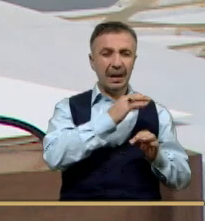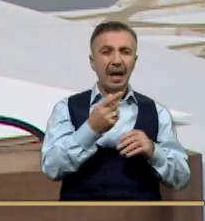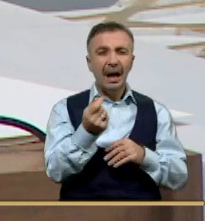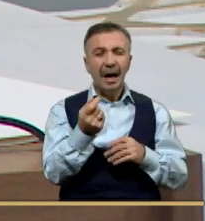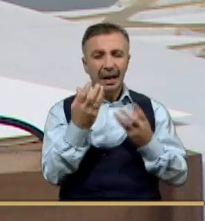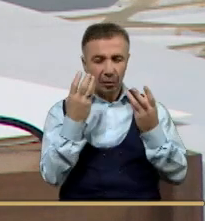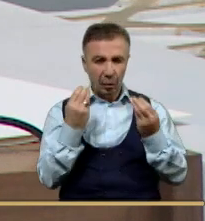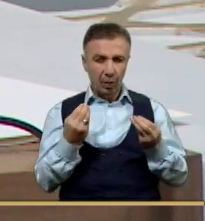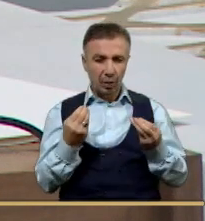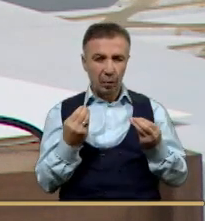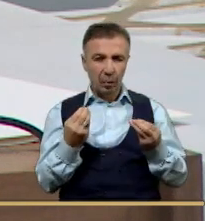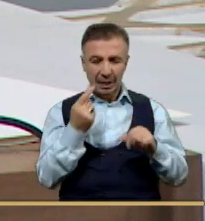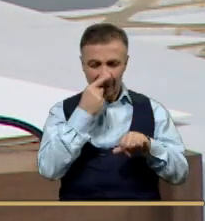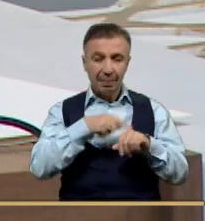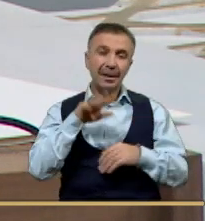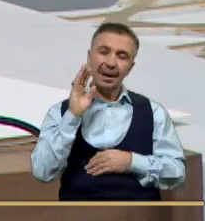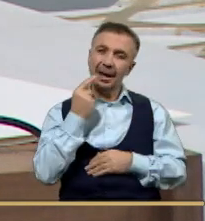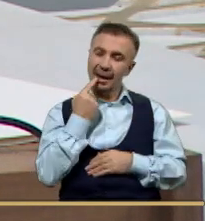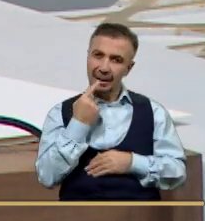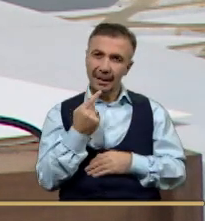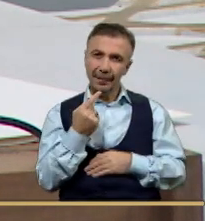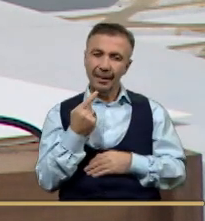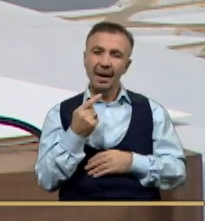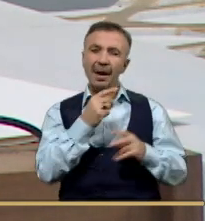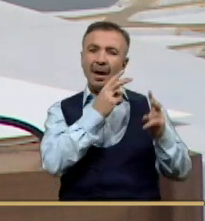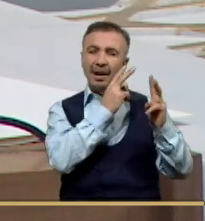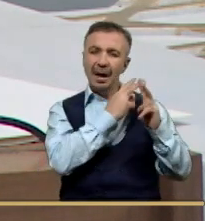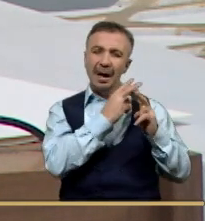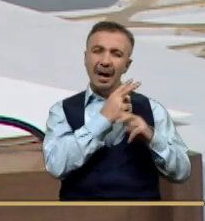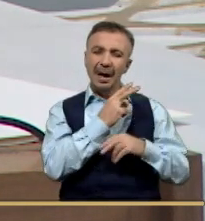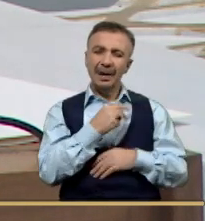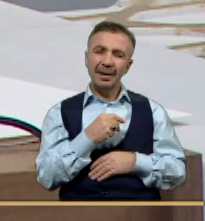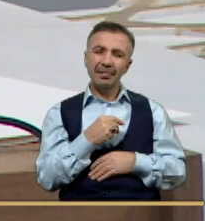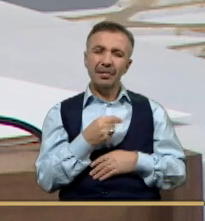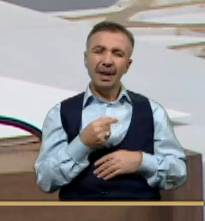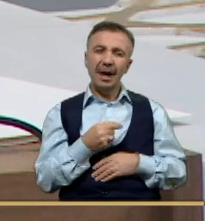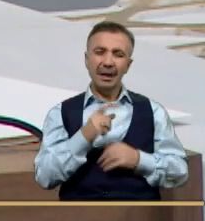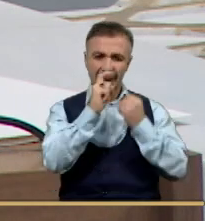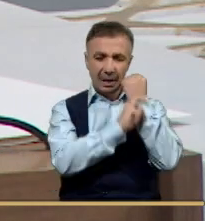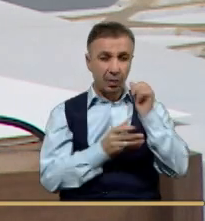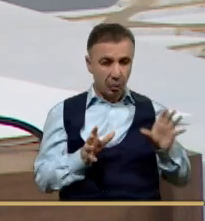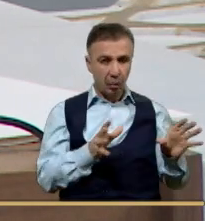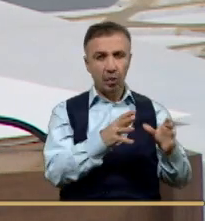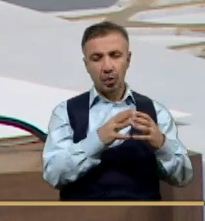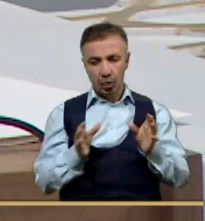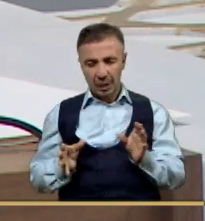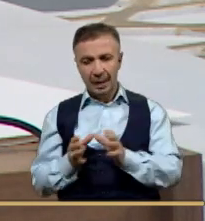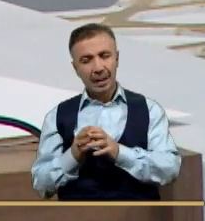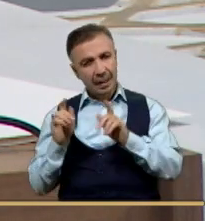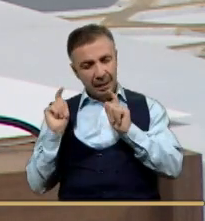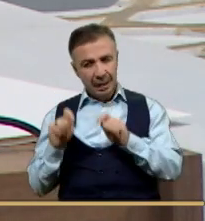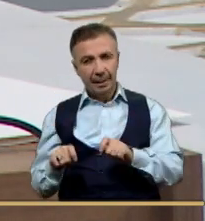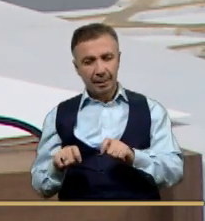diye hayali örgütler kurdular, kurdurdular ve bunları